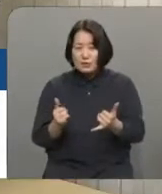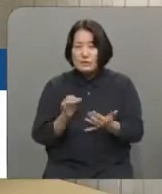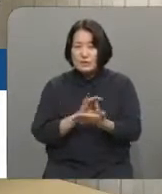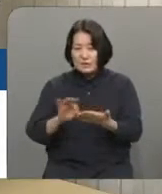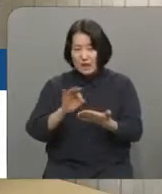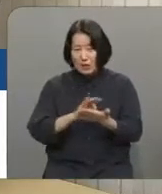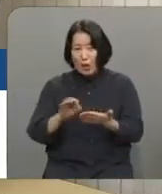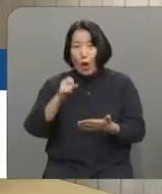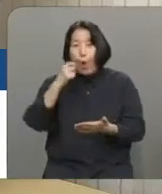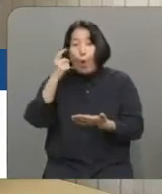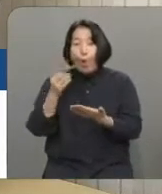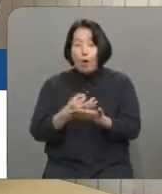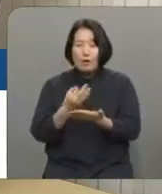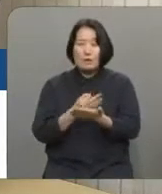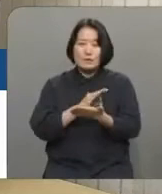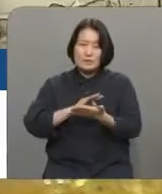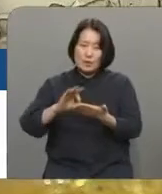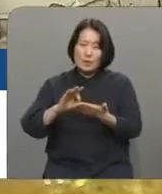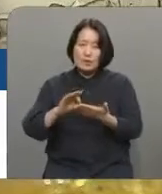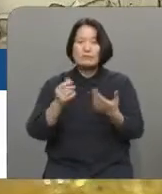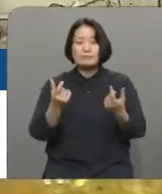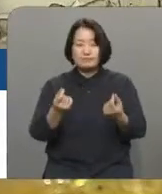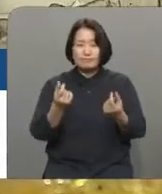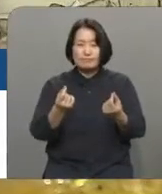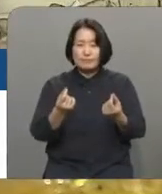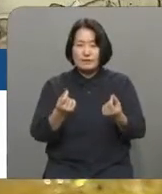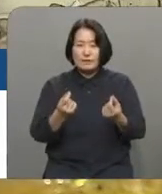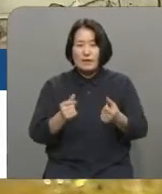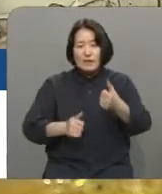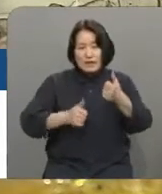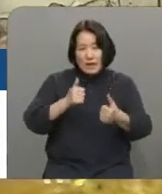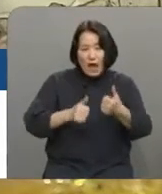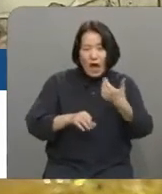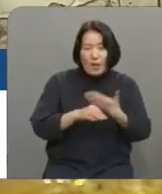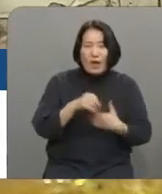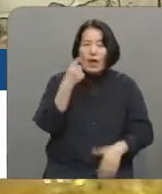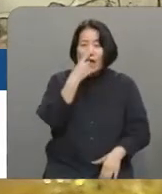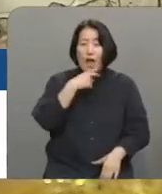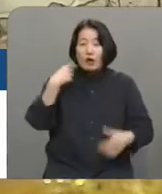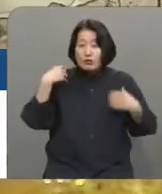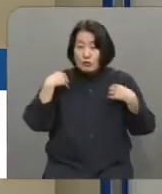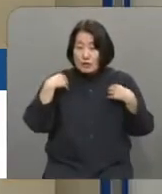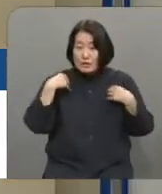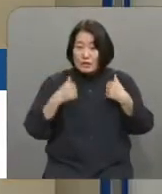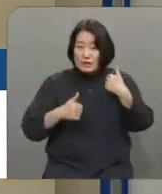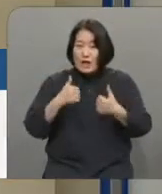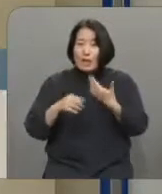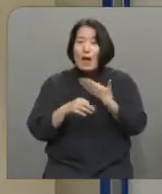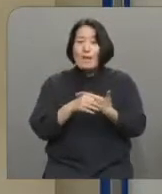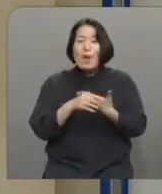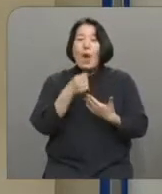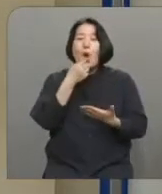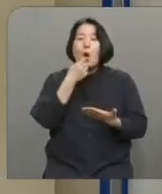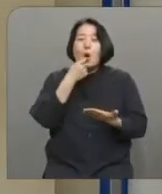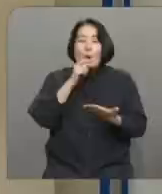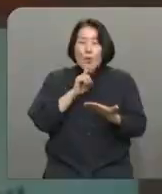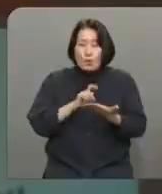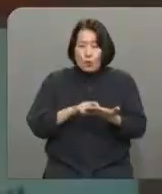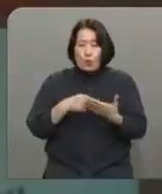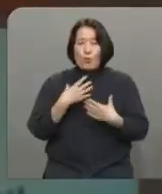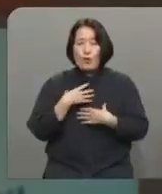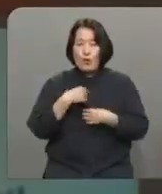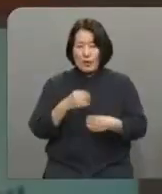아니면 급여를 줬다든가 뭐 이렇게 되지 않았나 싶은데 저희들이 시합을 하다 보면 양구에서 시합하는 게 제일 편해요. 상급 기관의